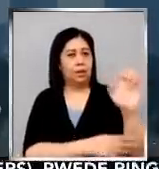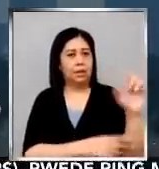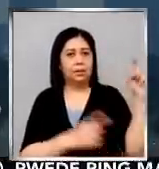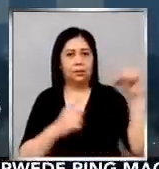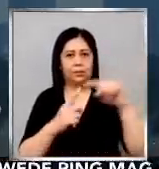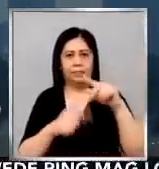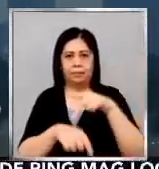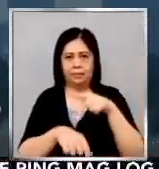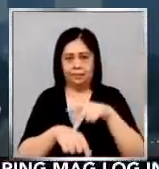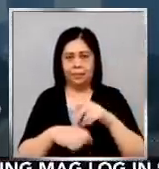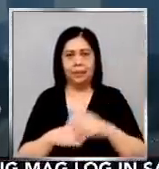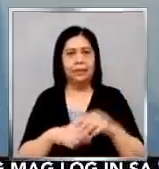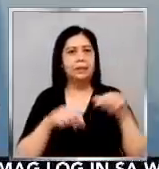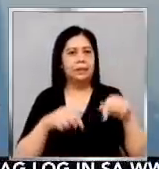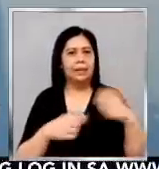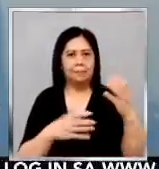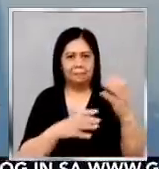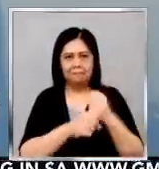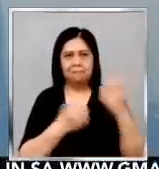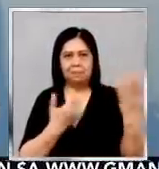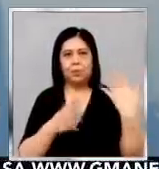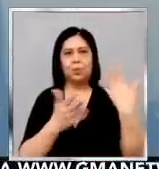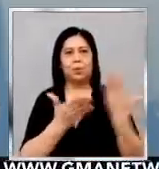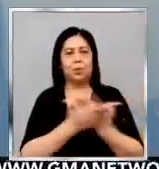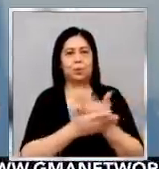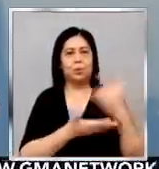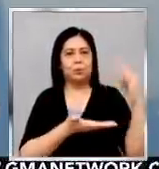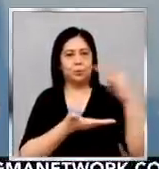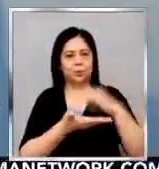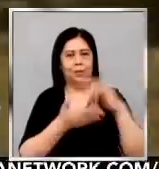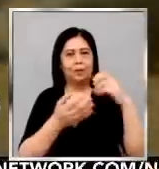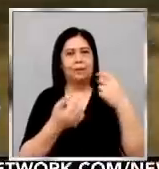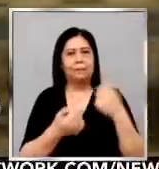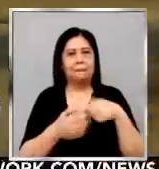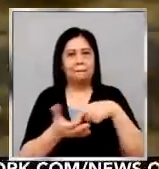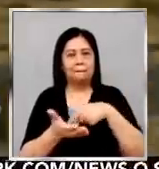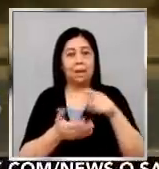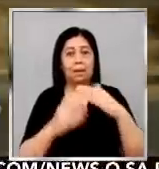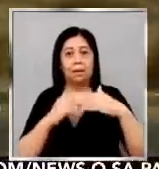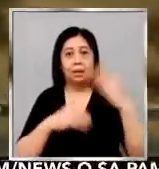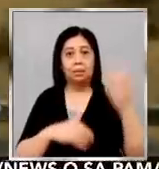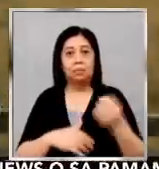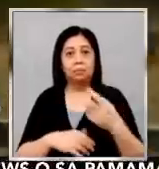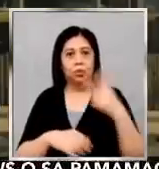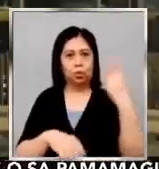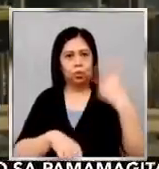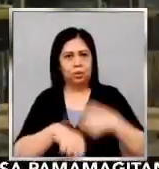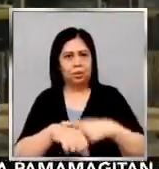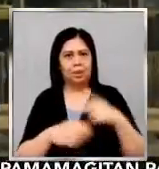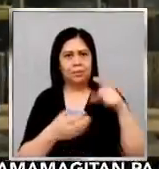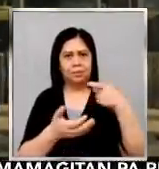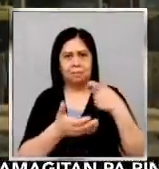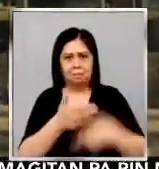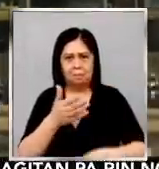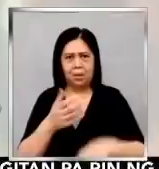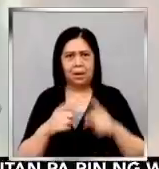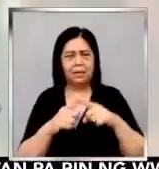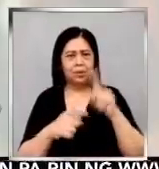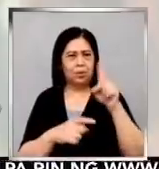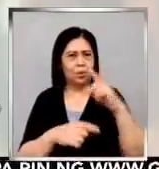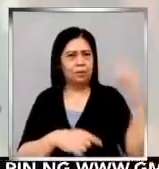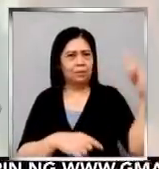Dito nakakuha si Randy ng bagong flight matapos magbayad ng lampas sa doble sa regular na presyo ng isang flight mula